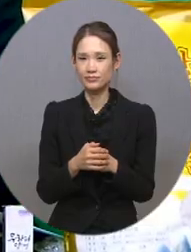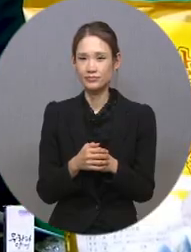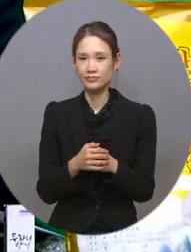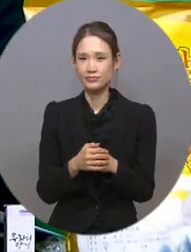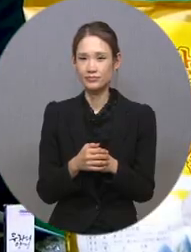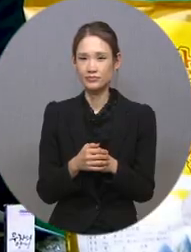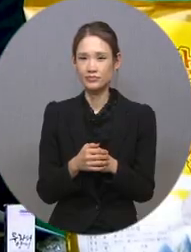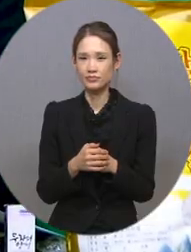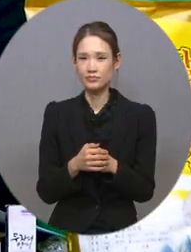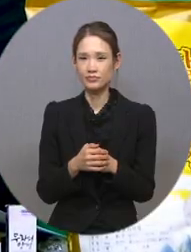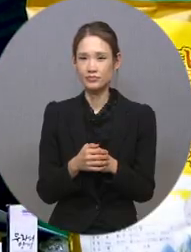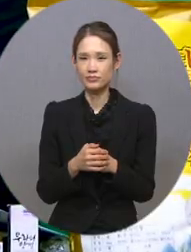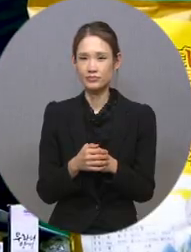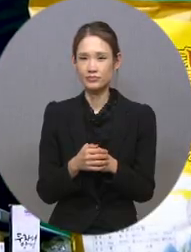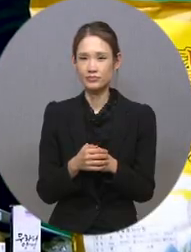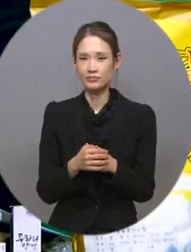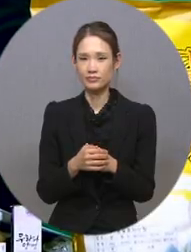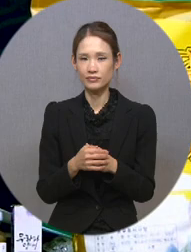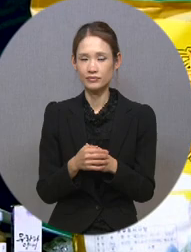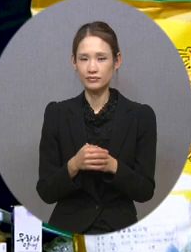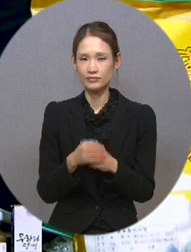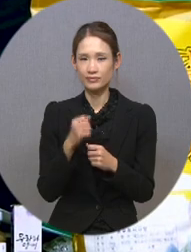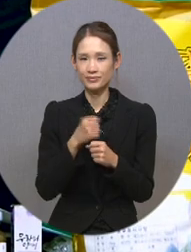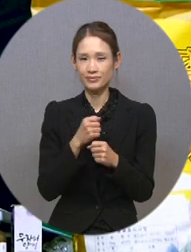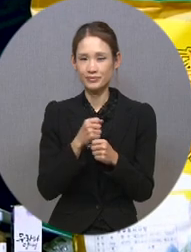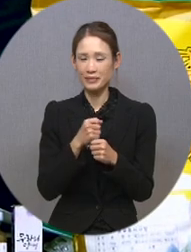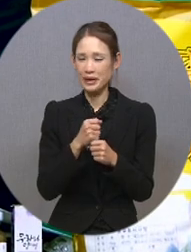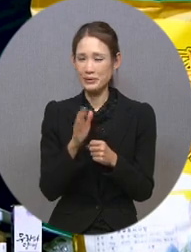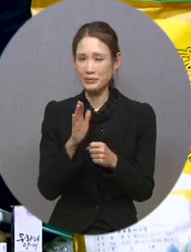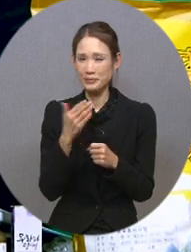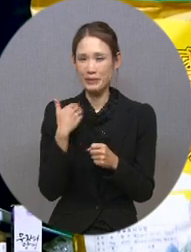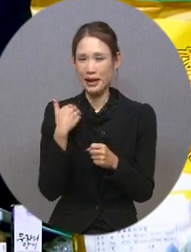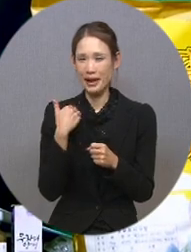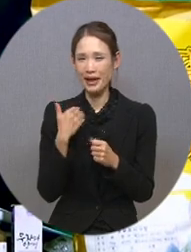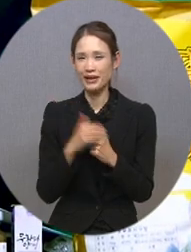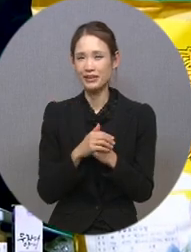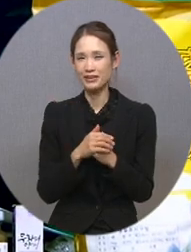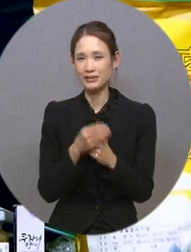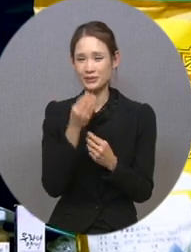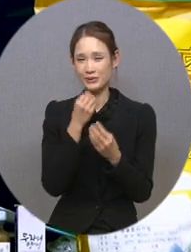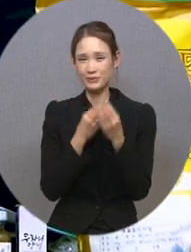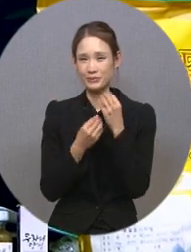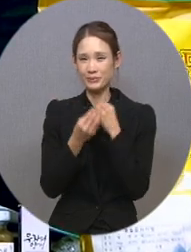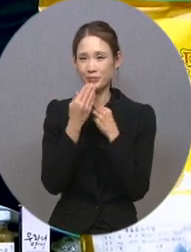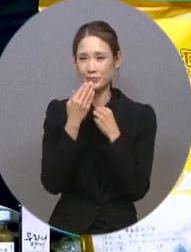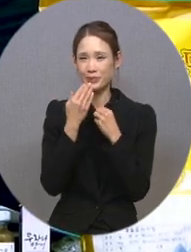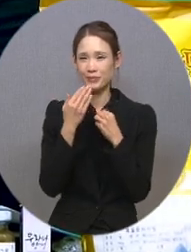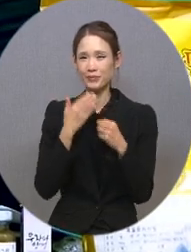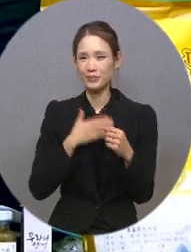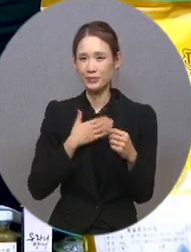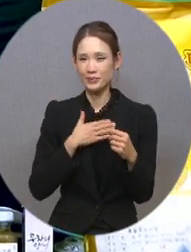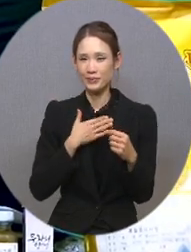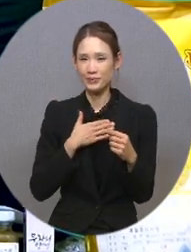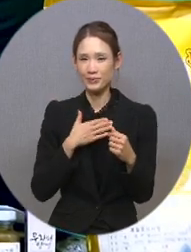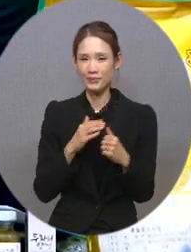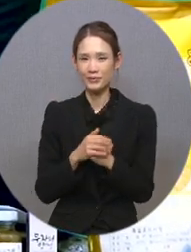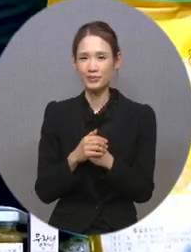이거 봐. 오. 만들 줄은 몰라도 먹을 줄은